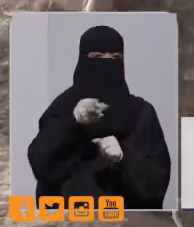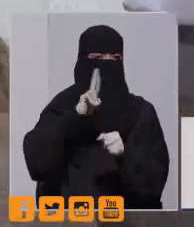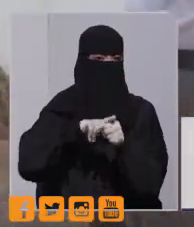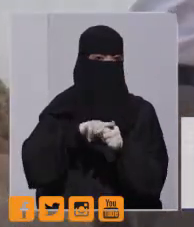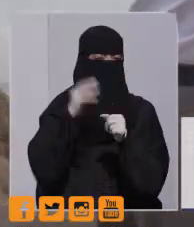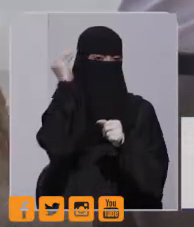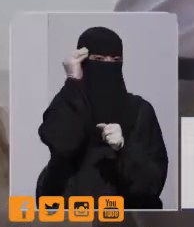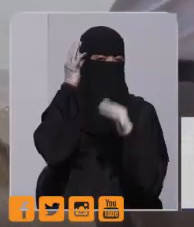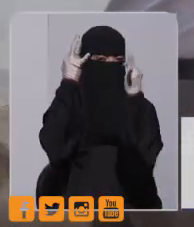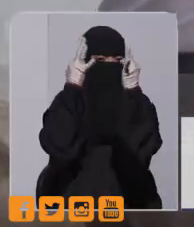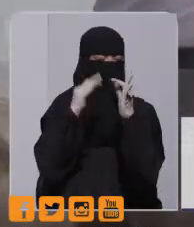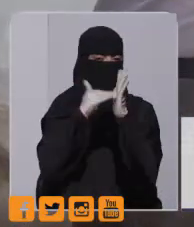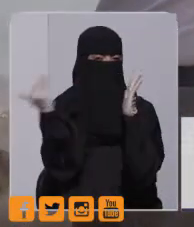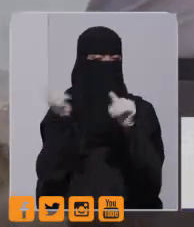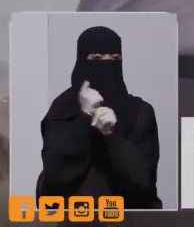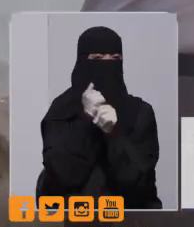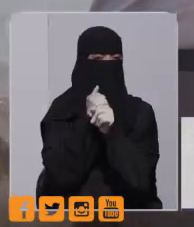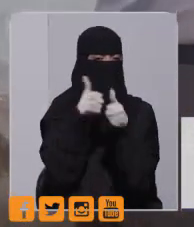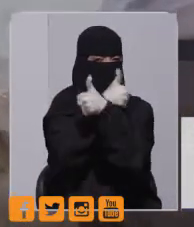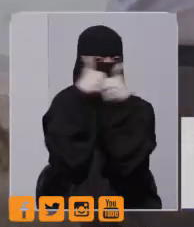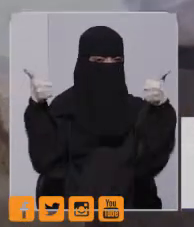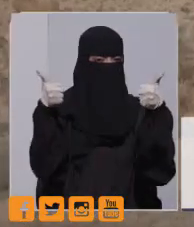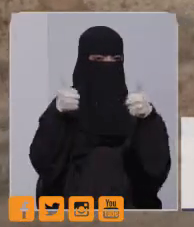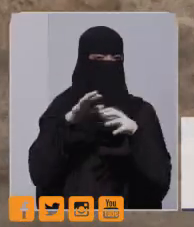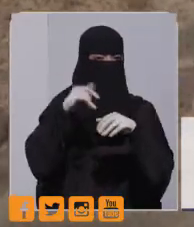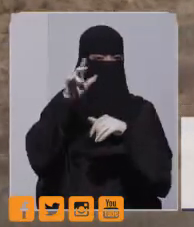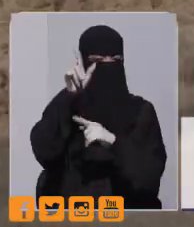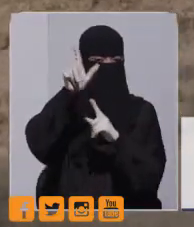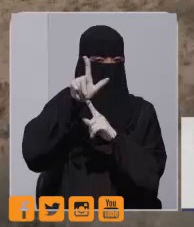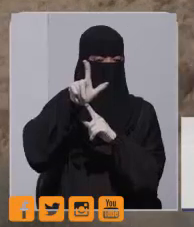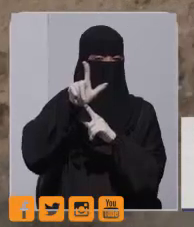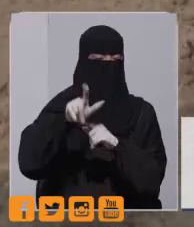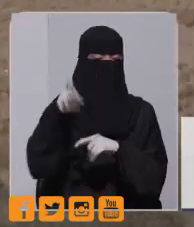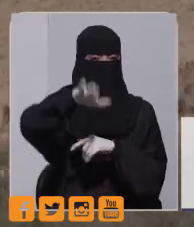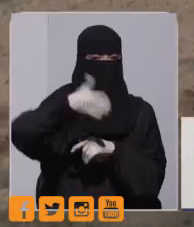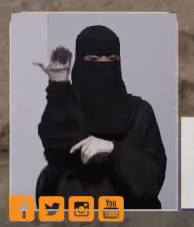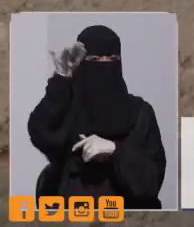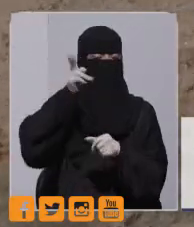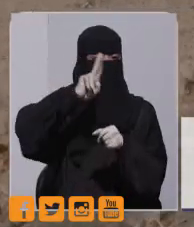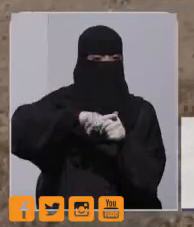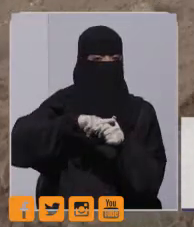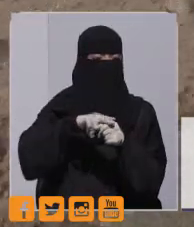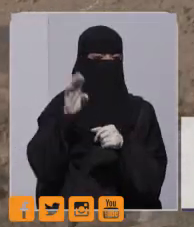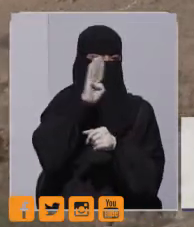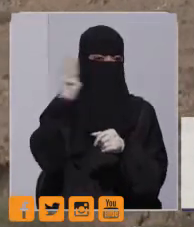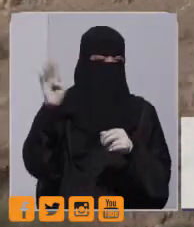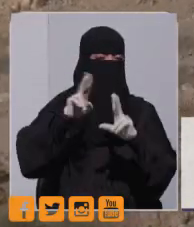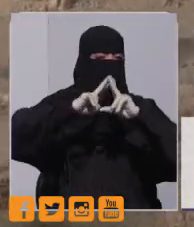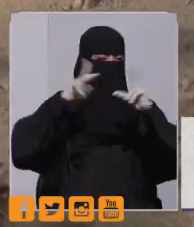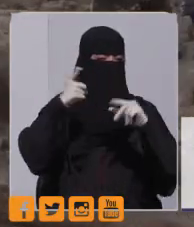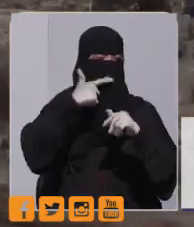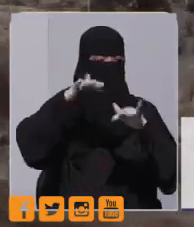تعرفه على بدايه العمل لانجاز جوله مسجد الشهداء بحي اكتوبر واعمال التمهيد والسفلته الجاريه